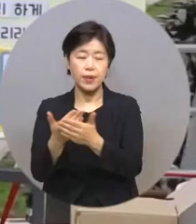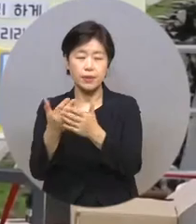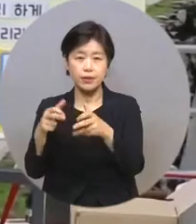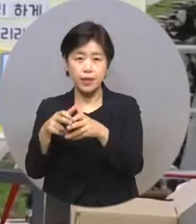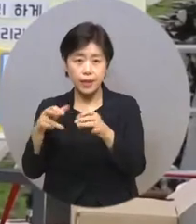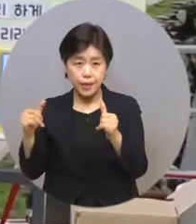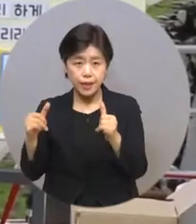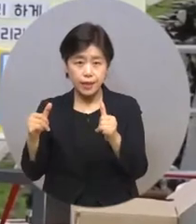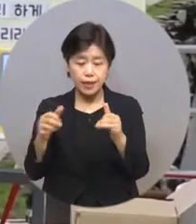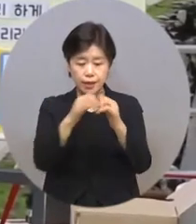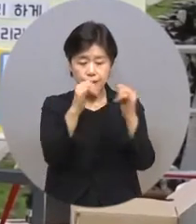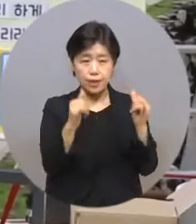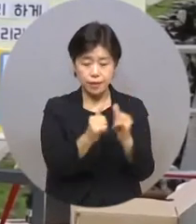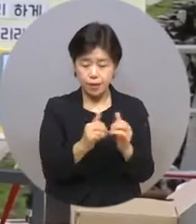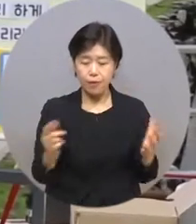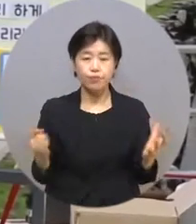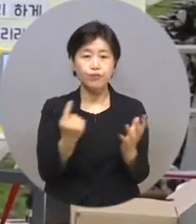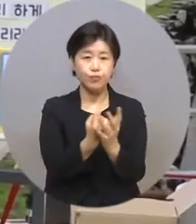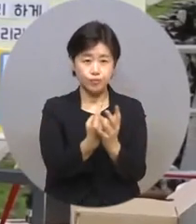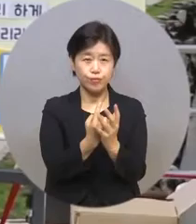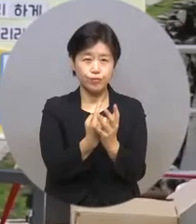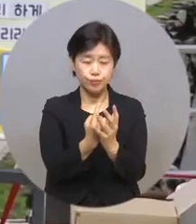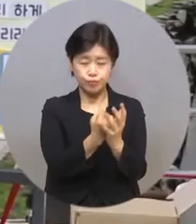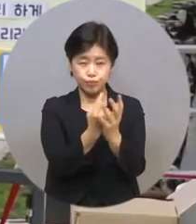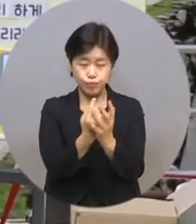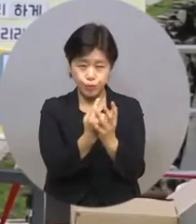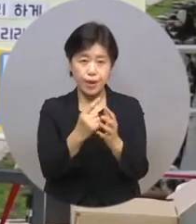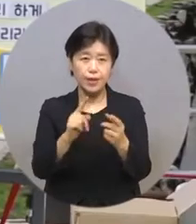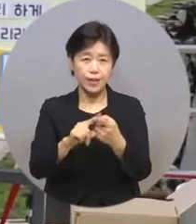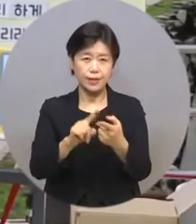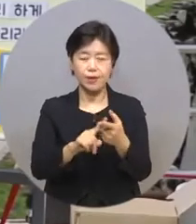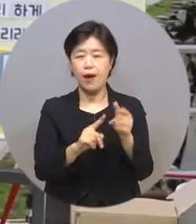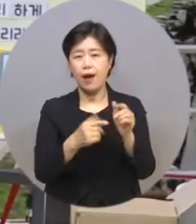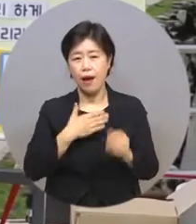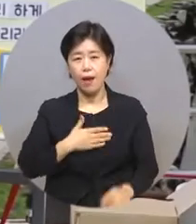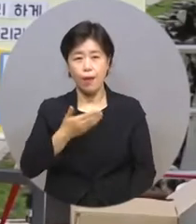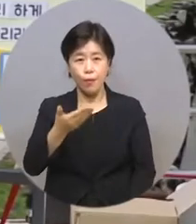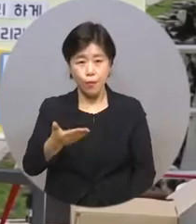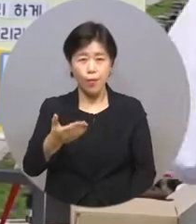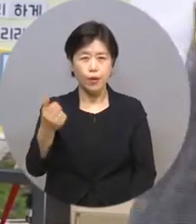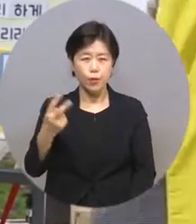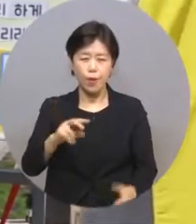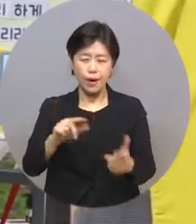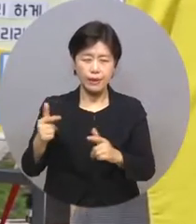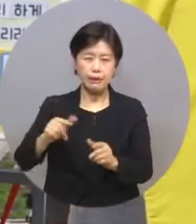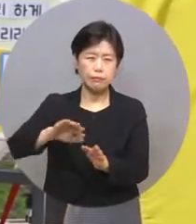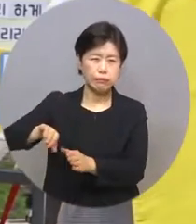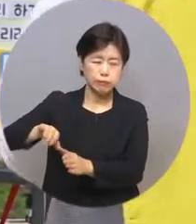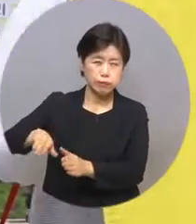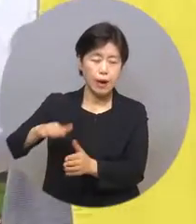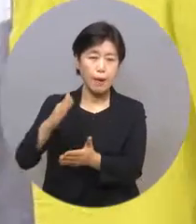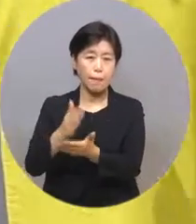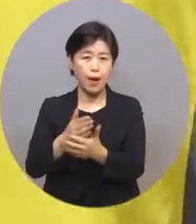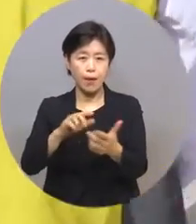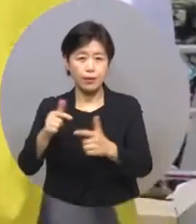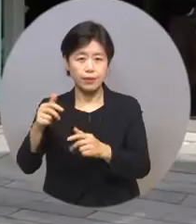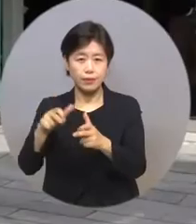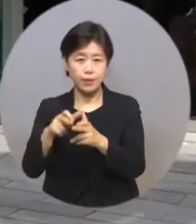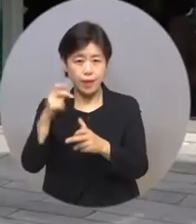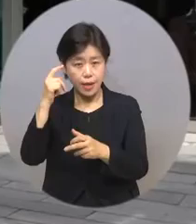것으로 발달장애인에 대한 편견 해소와 사회적 거리감 감소를 도모하는 장애인식 개선